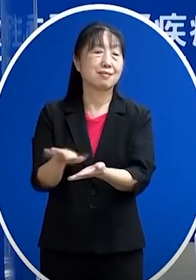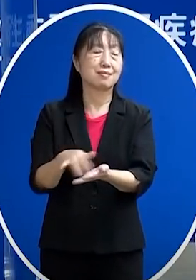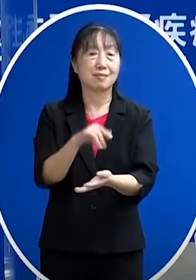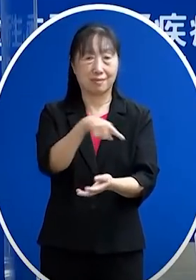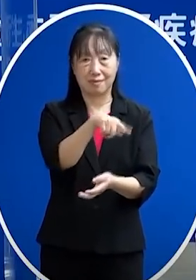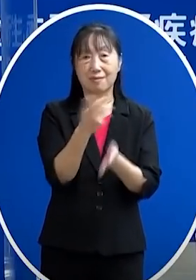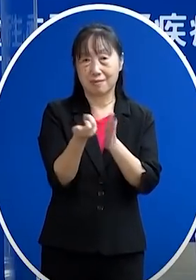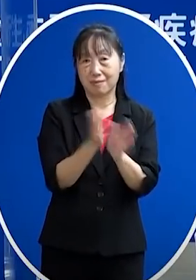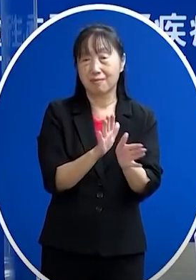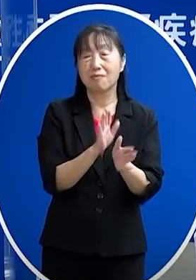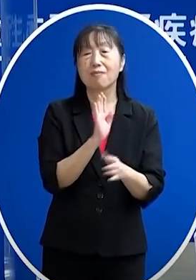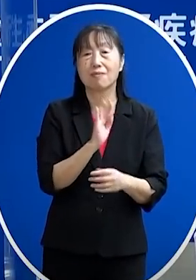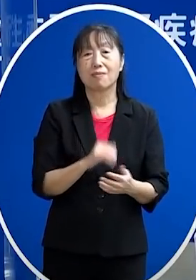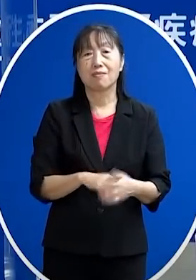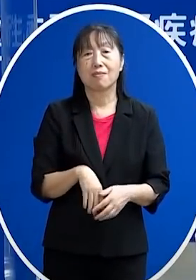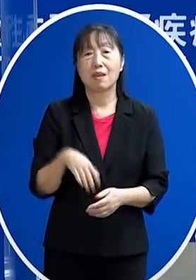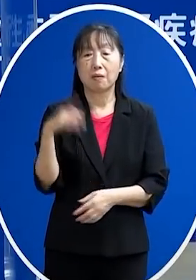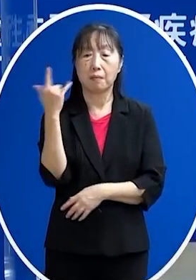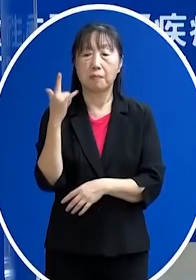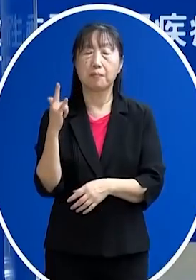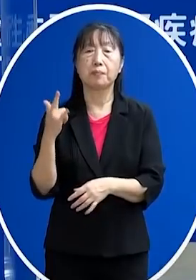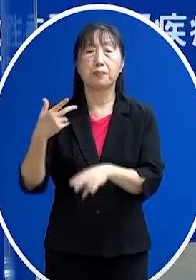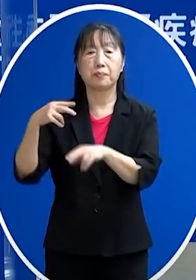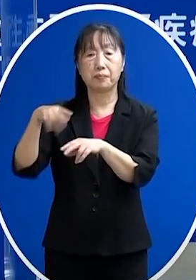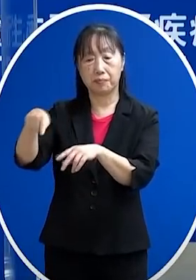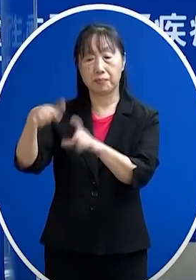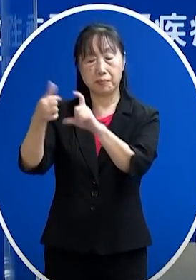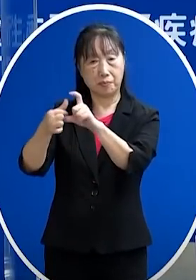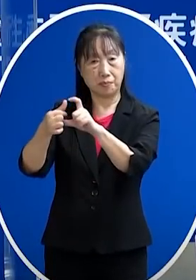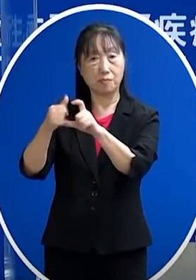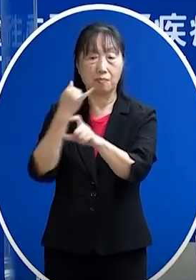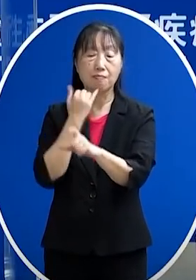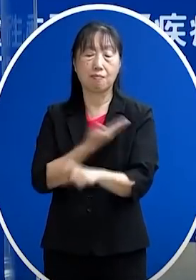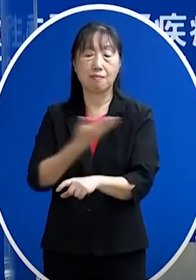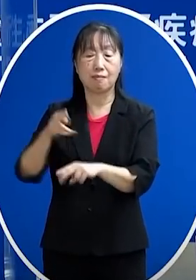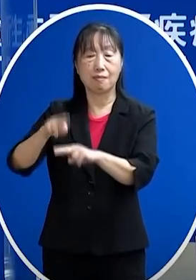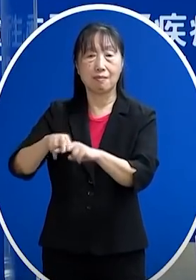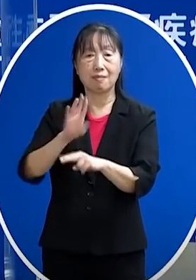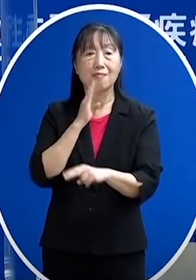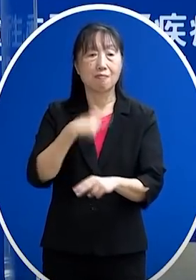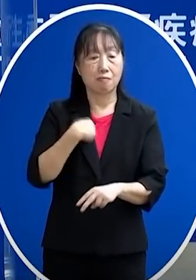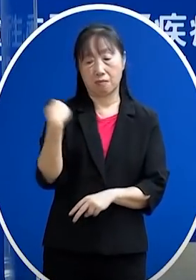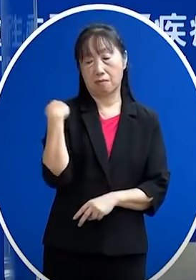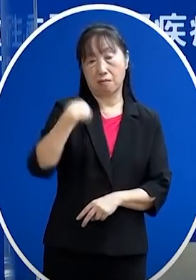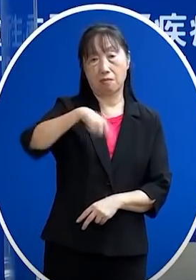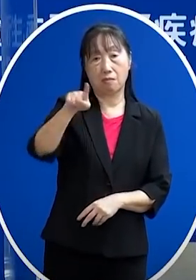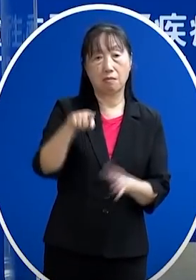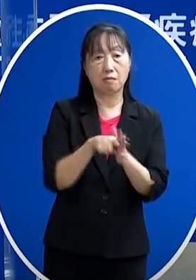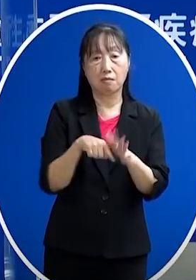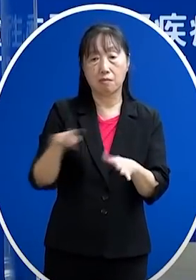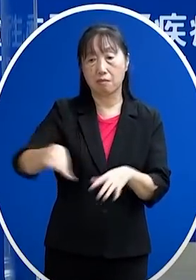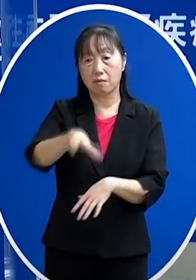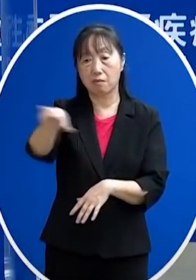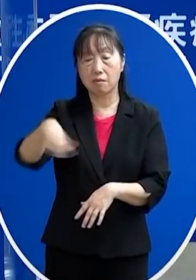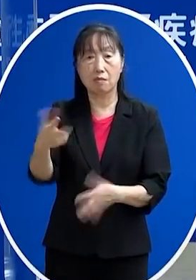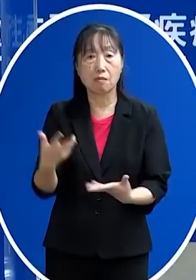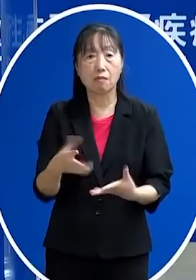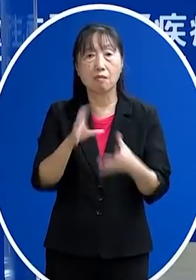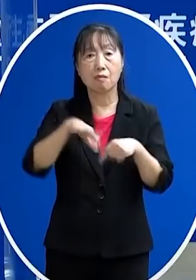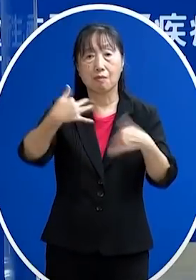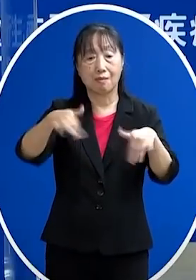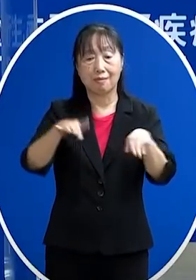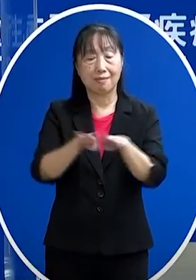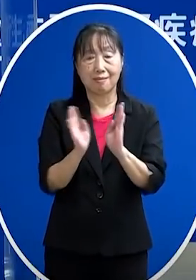些预等待区，像预等待区我昨天去就没有人，因为里面的场地就够大，可因为还没有开